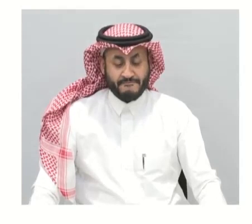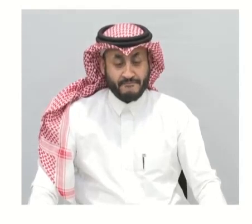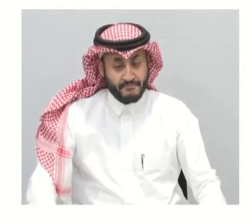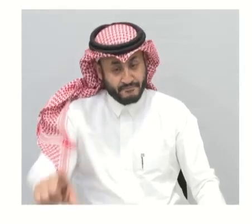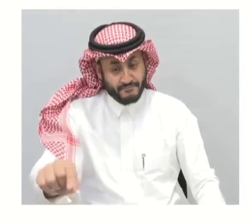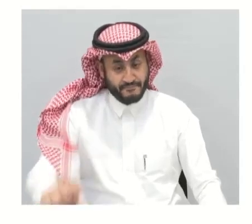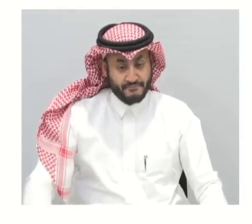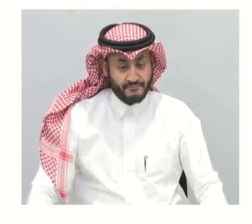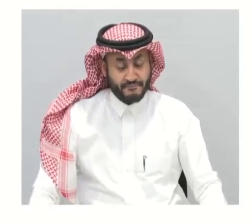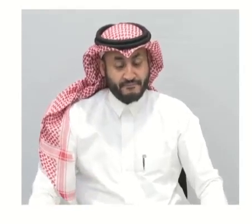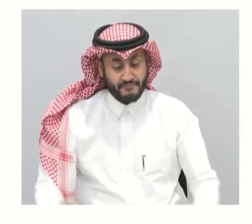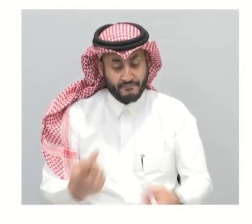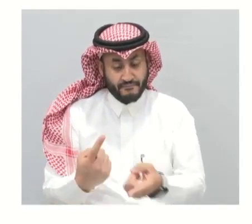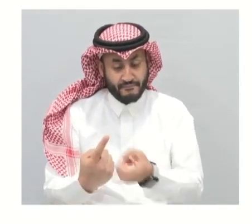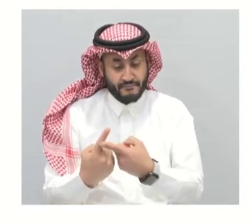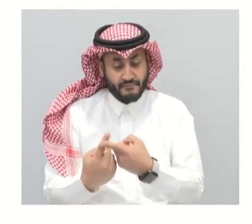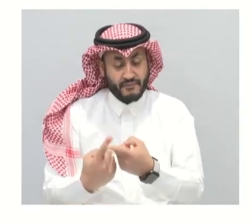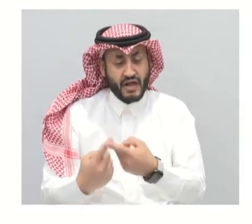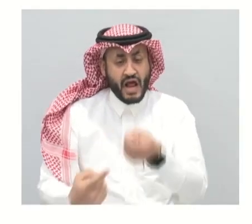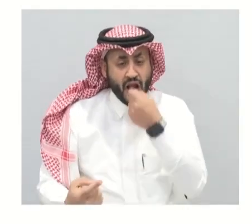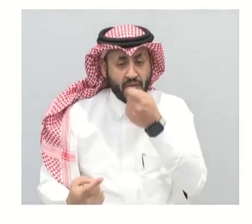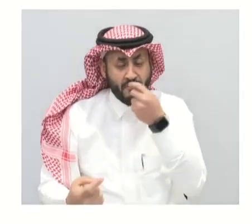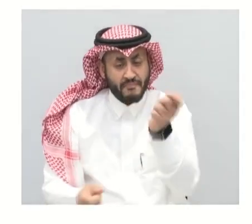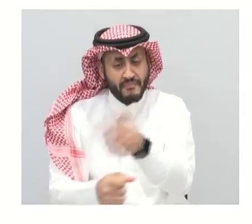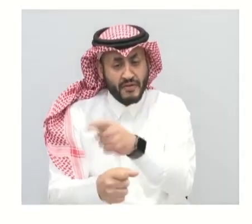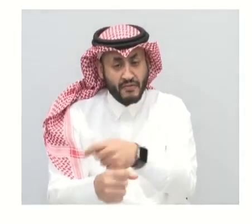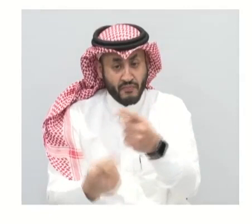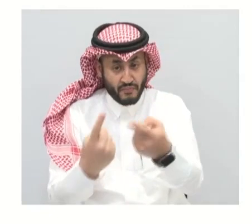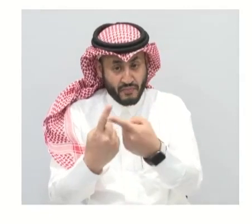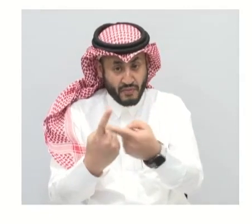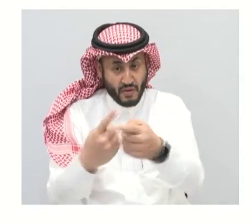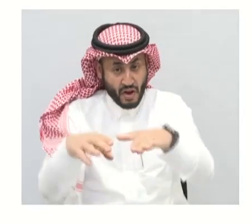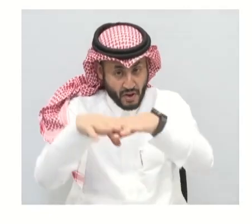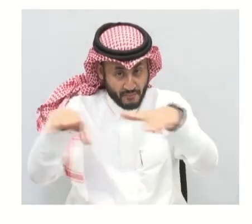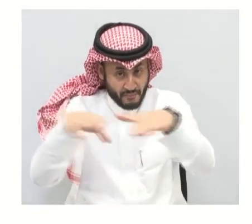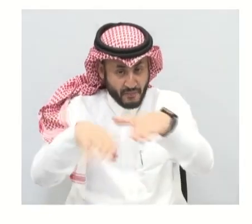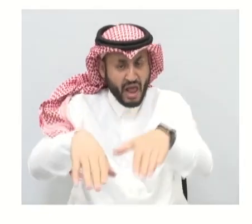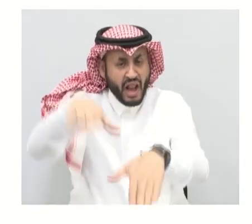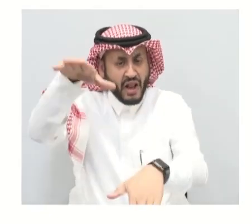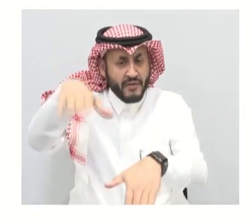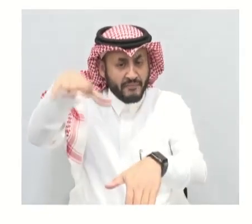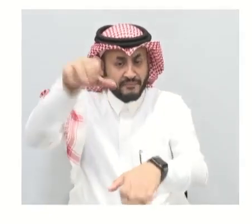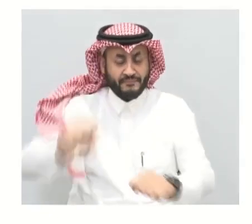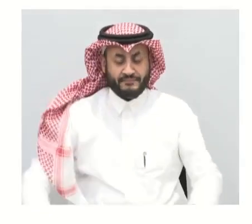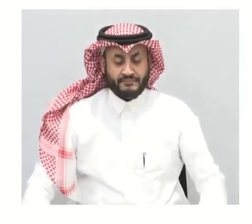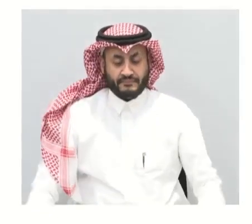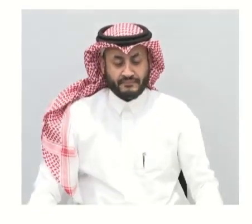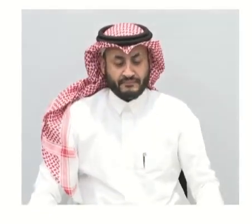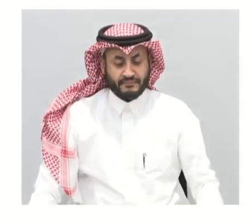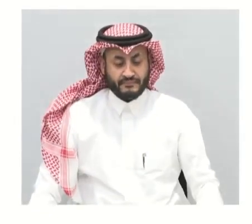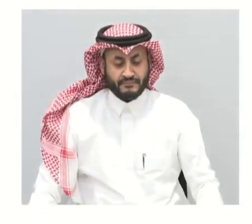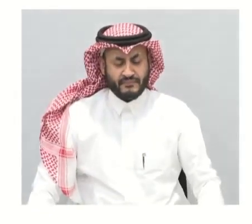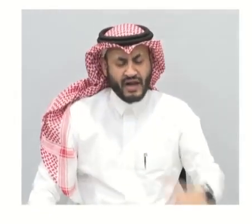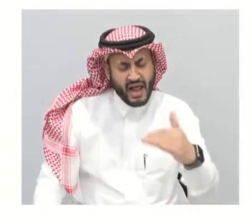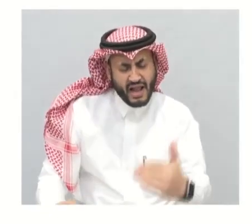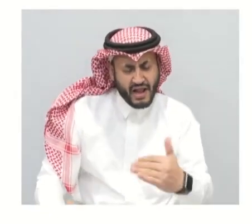احسنتم رائعون اذا نقول ان فضلات الطعام تشكل اكبر نسبه نفايات اما